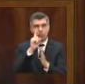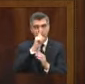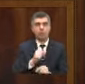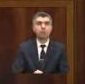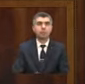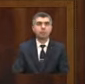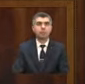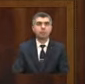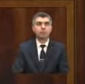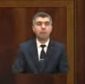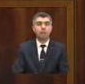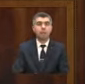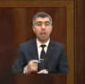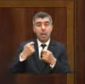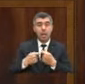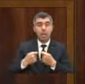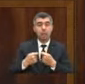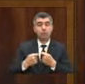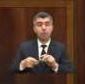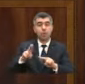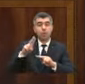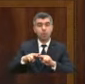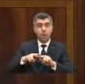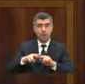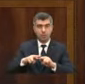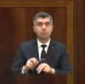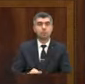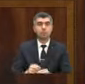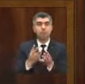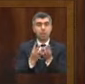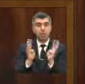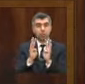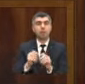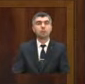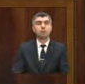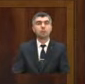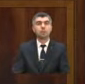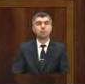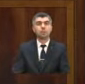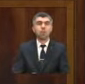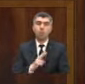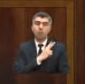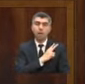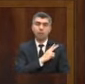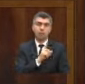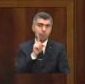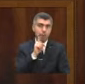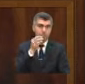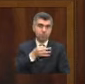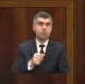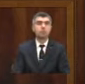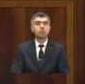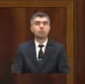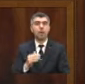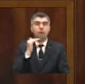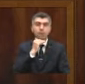ورأست اللجنة أستاذة كفأة ذات تجربة وستعمل الحكومة على التسريع في القريب